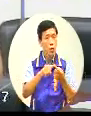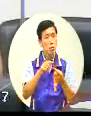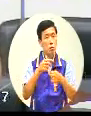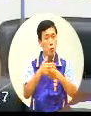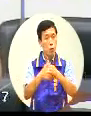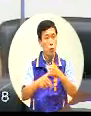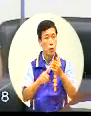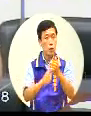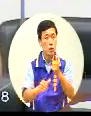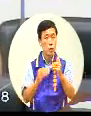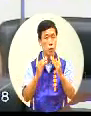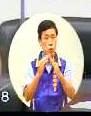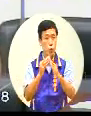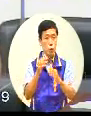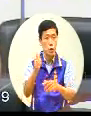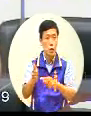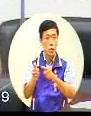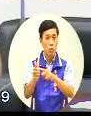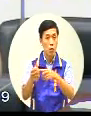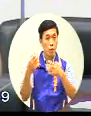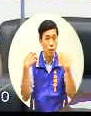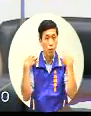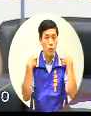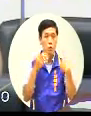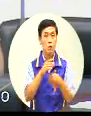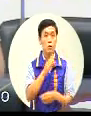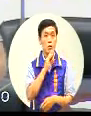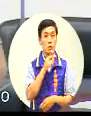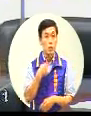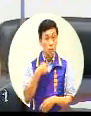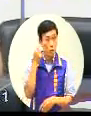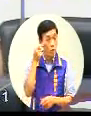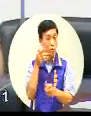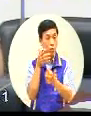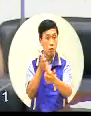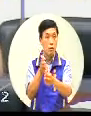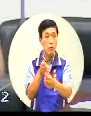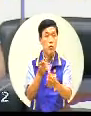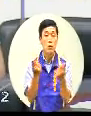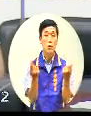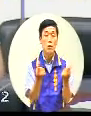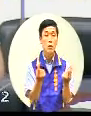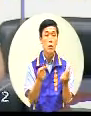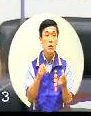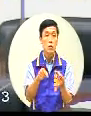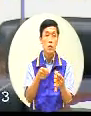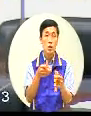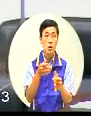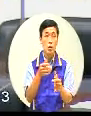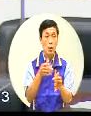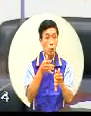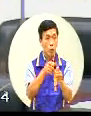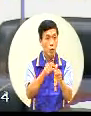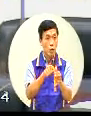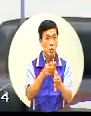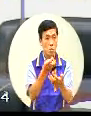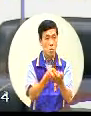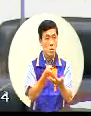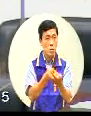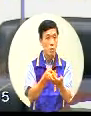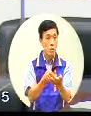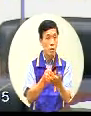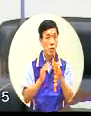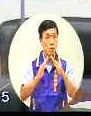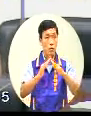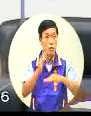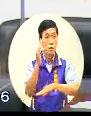的业务了。我想请教一下，类似这个问题那么严重，那我们市府卫